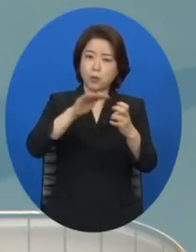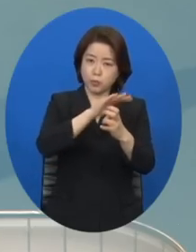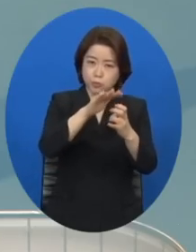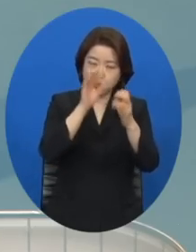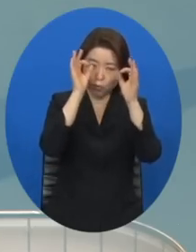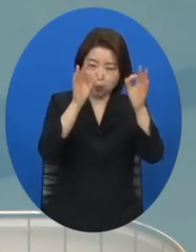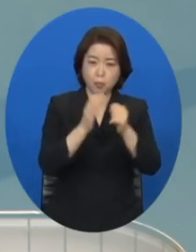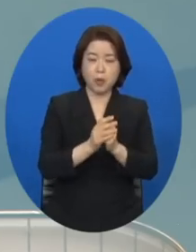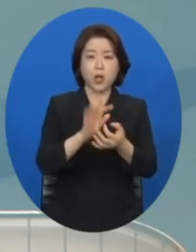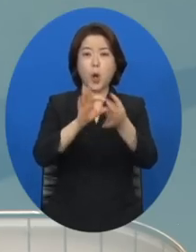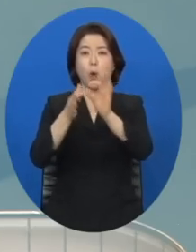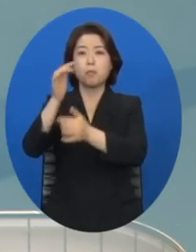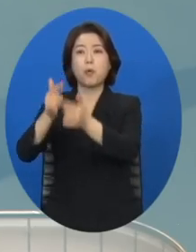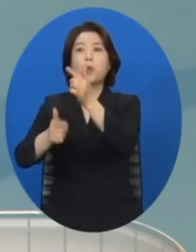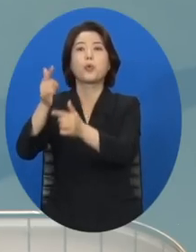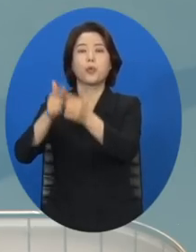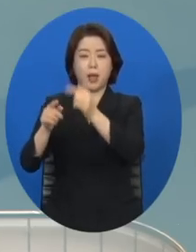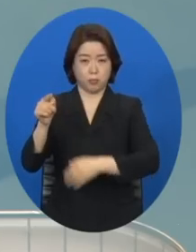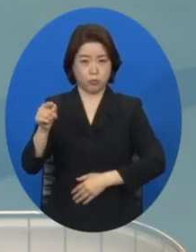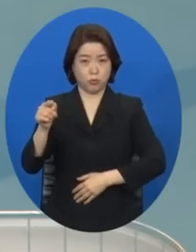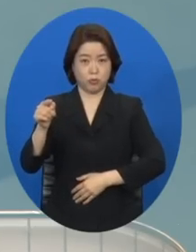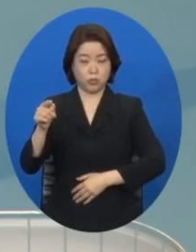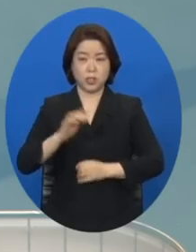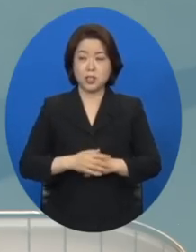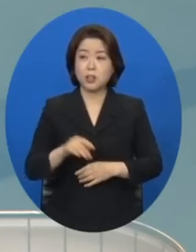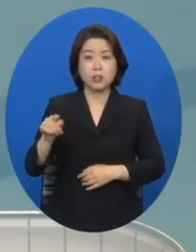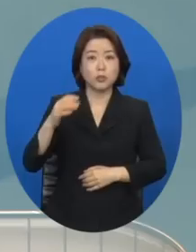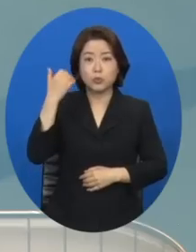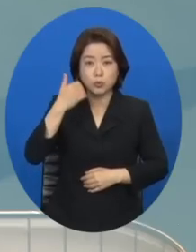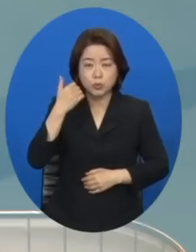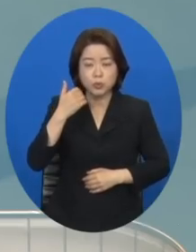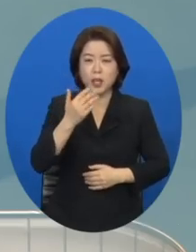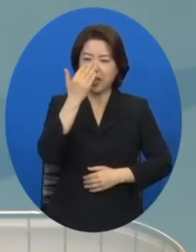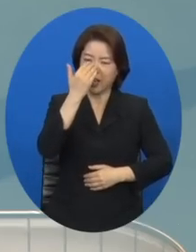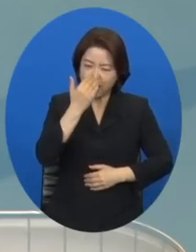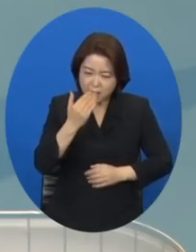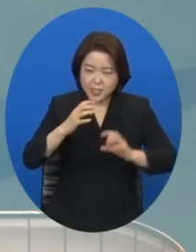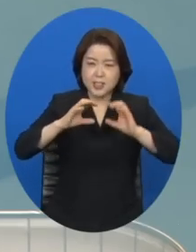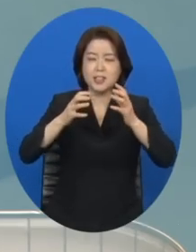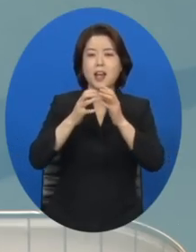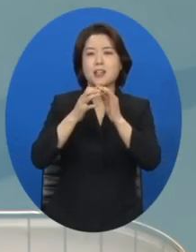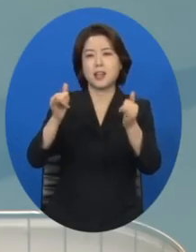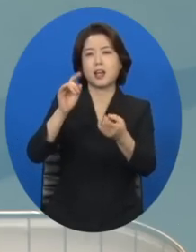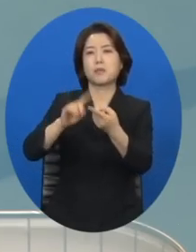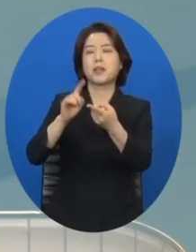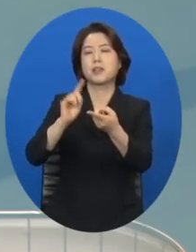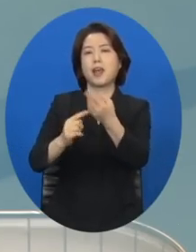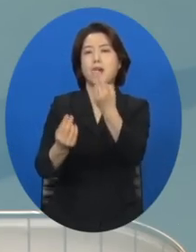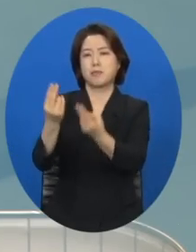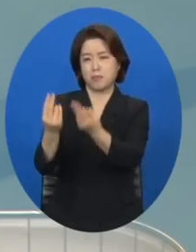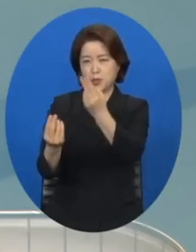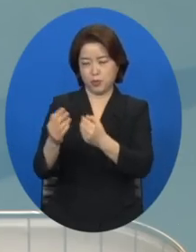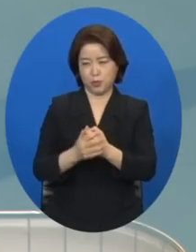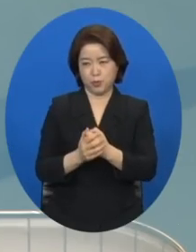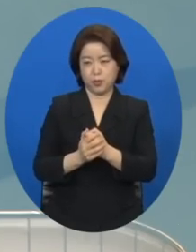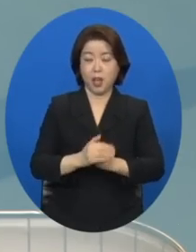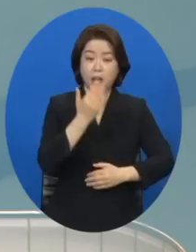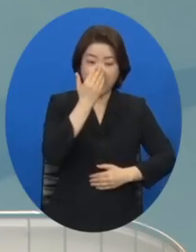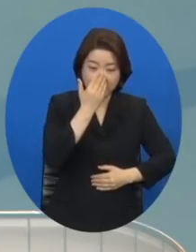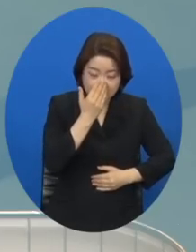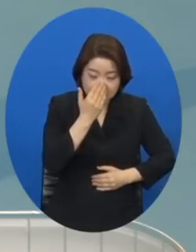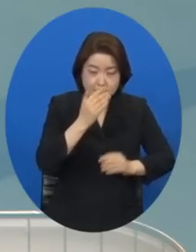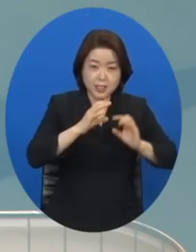나와요이 포도남은 무엇을 상징하냐면 이스라엘입니다 하나님이 이스라엘이라는 그 포도나무를 심으셨어요